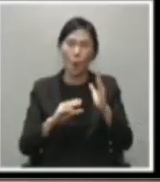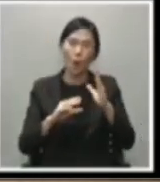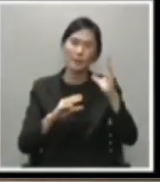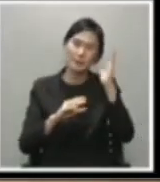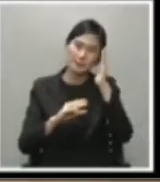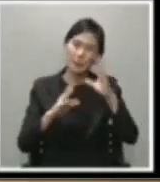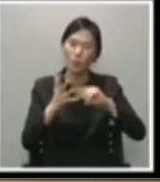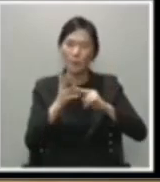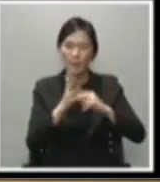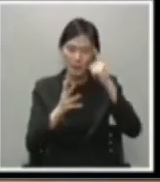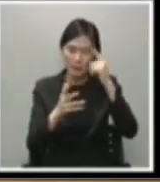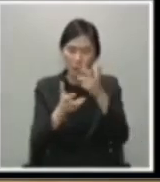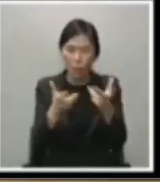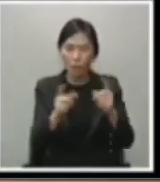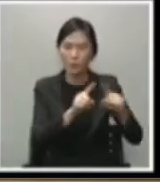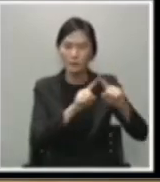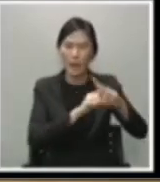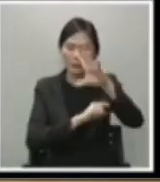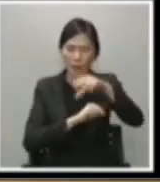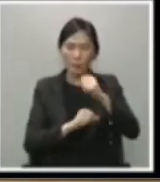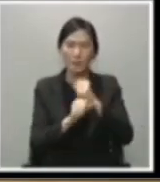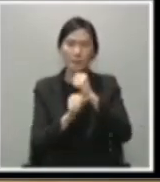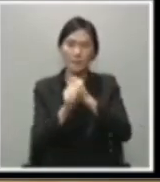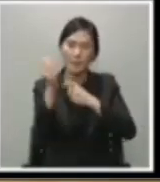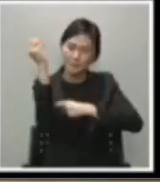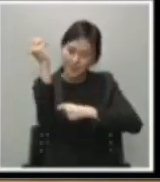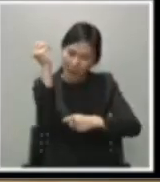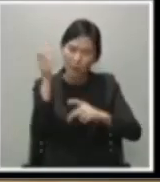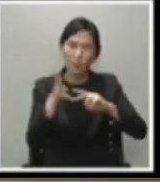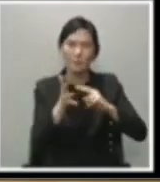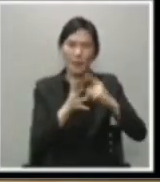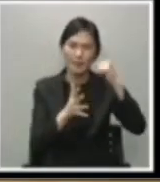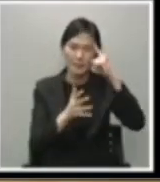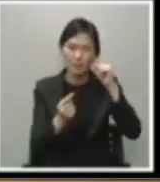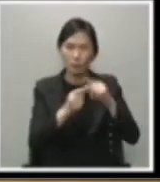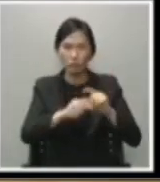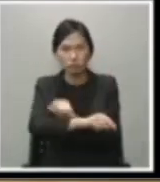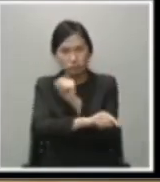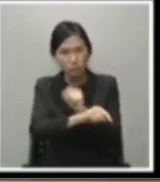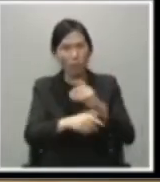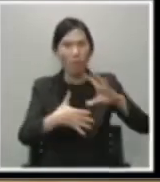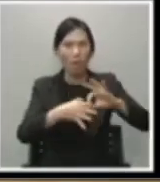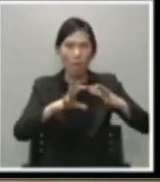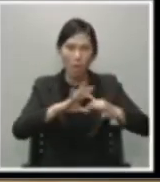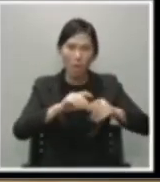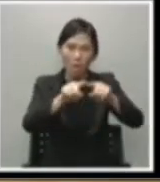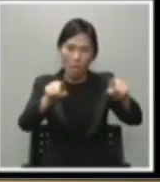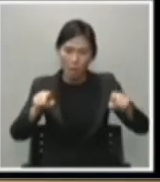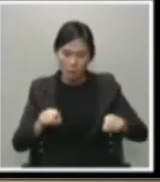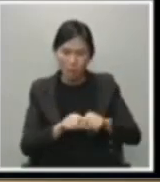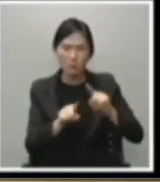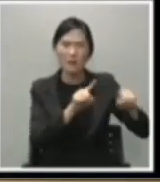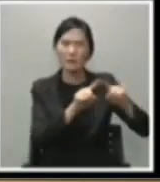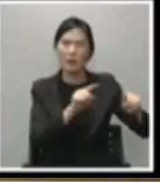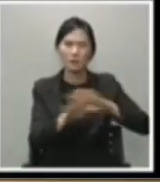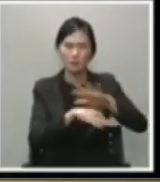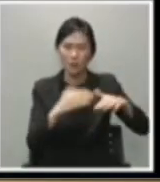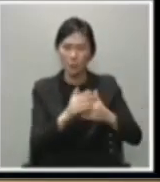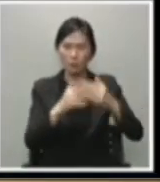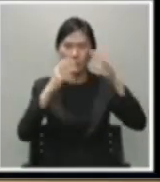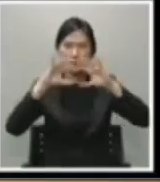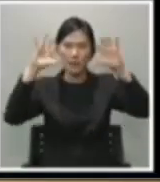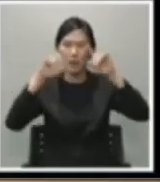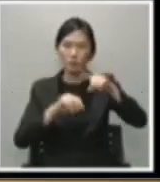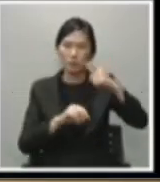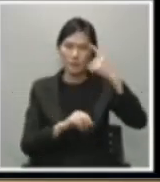อุปกรณ์การเรียนการสอนยางพาราสนามกีฬายางและก็บังคับทุกส่วนราชการ